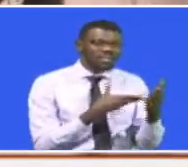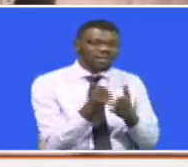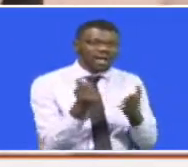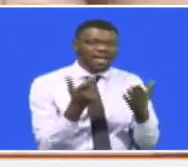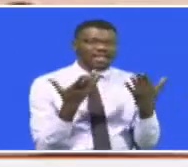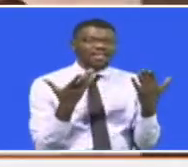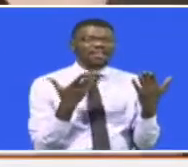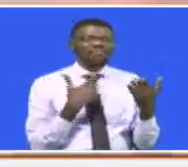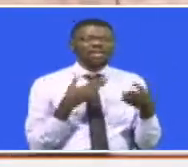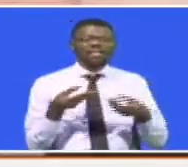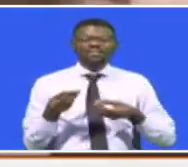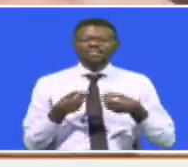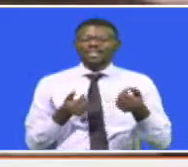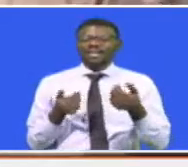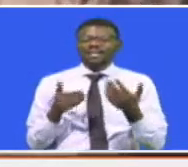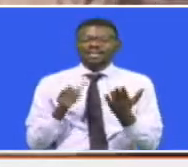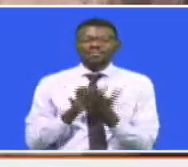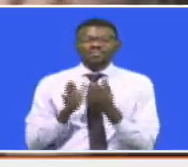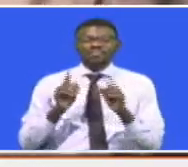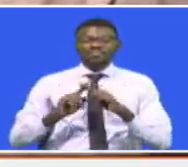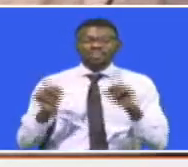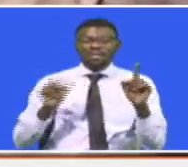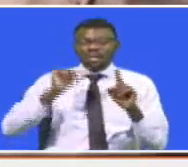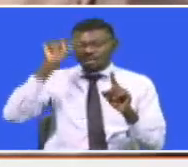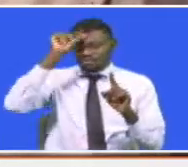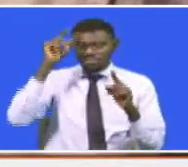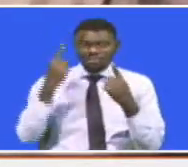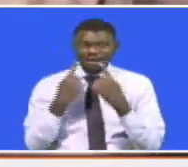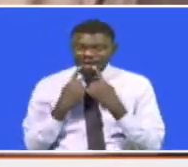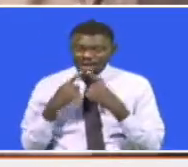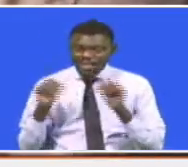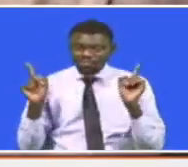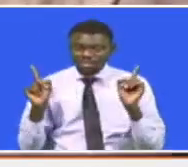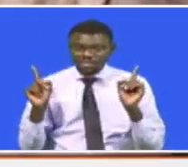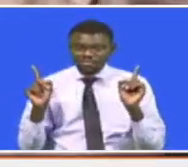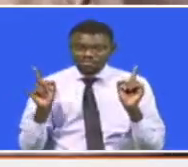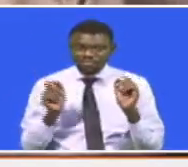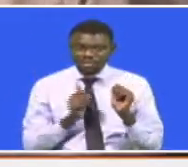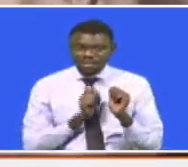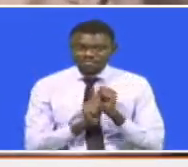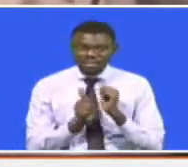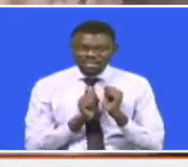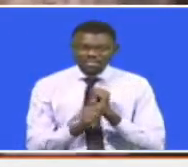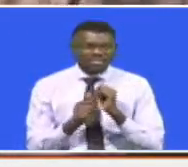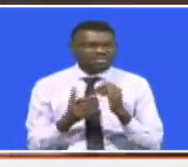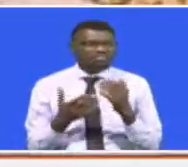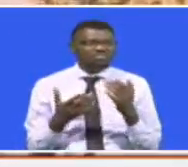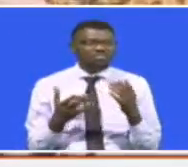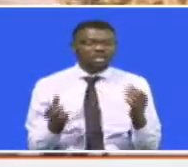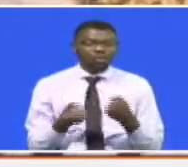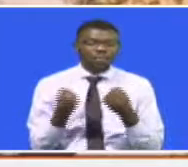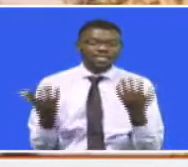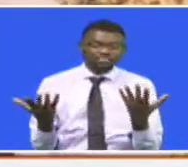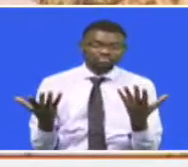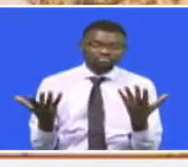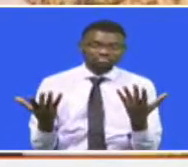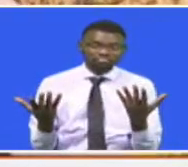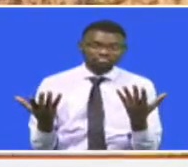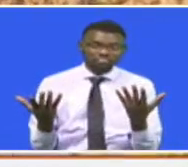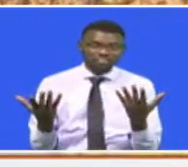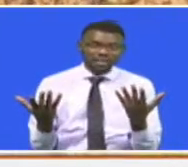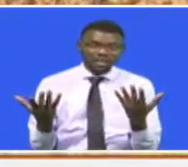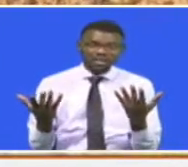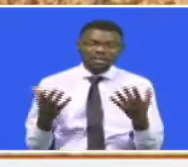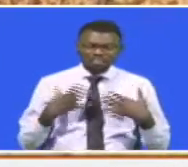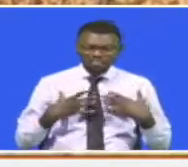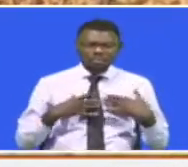watapeleka huko. So kama serikali wangekuwa matangaza bei ya mahindi kwamba itakuwa shilingi fulani, watu wangevuna